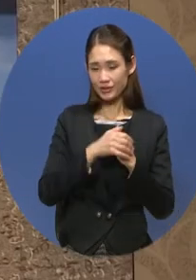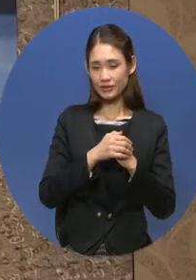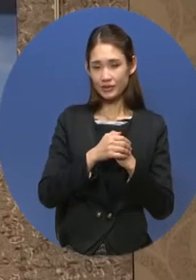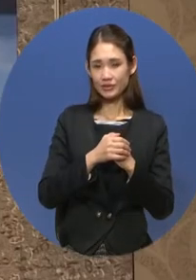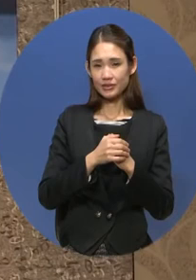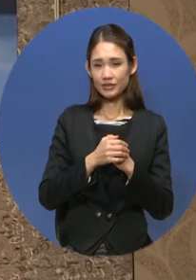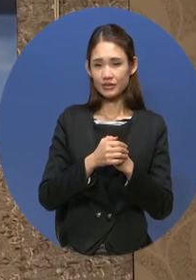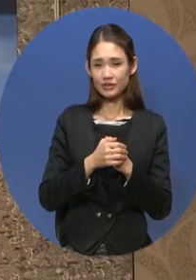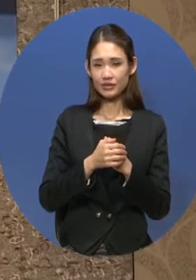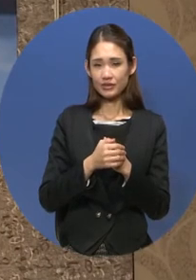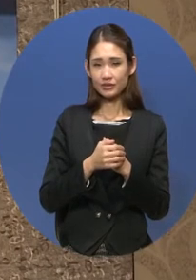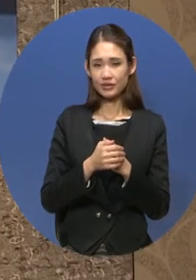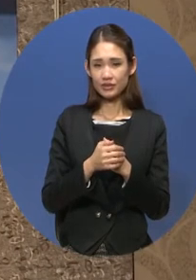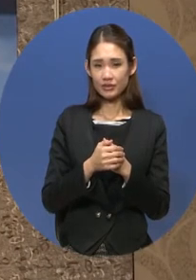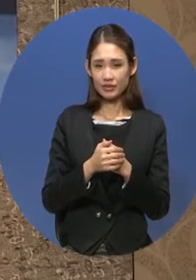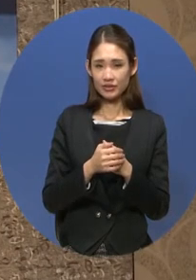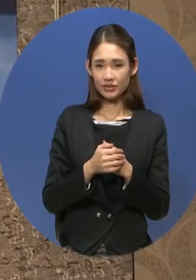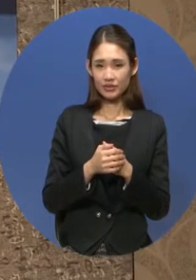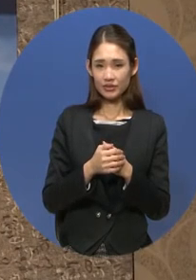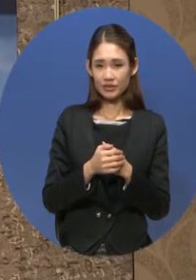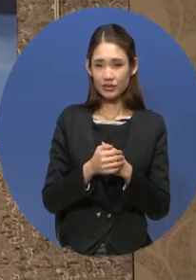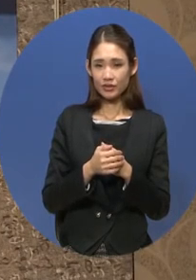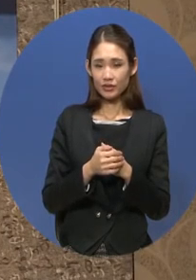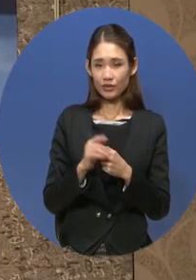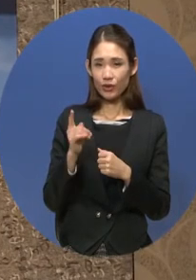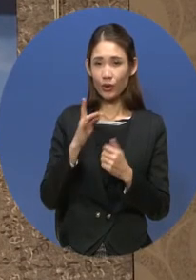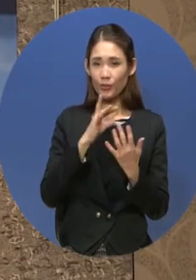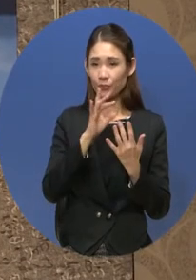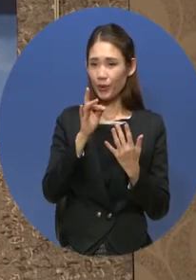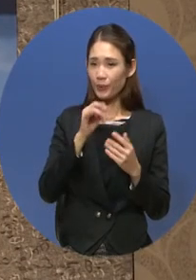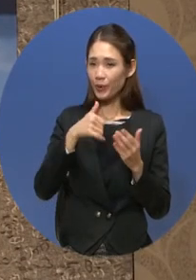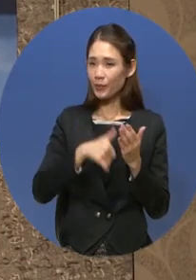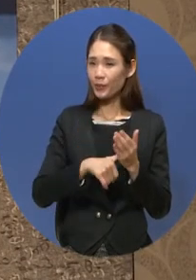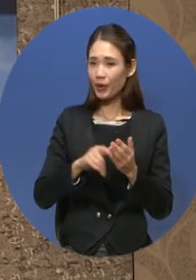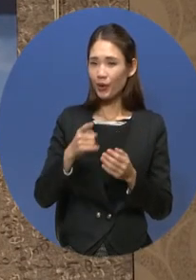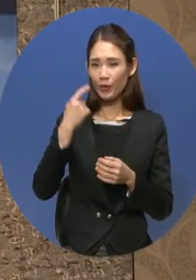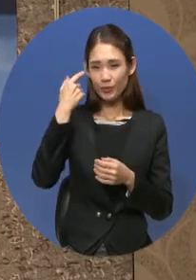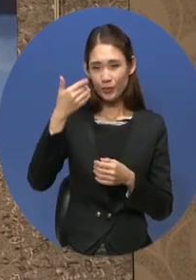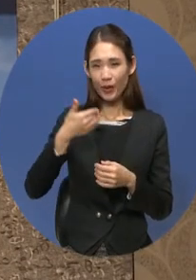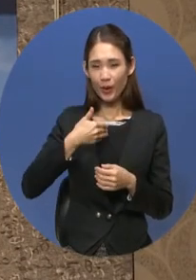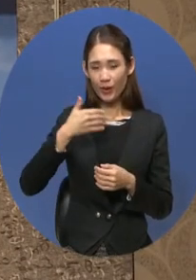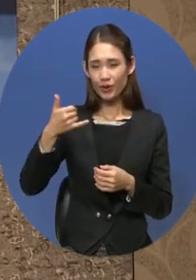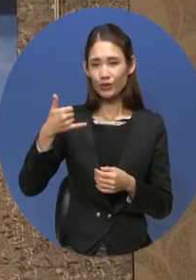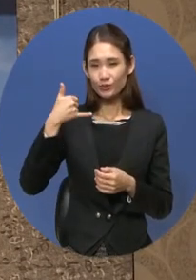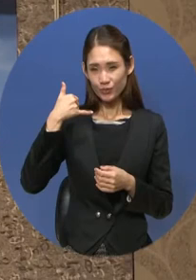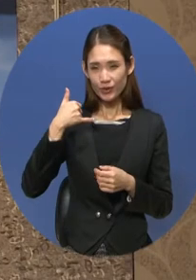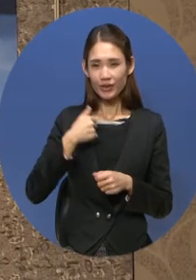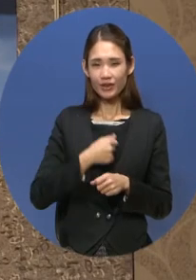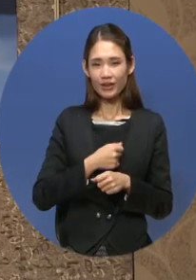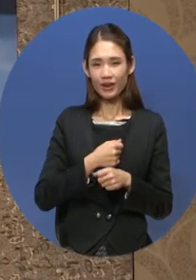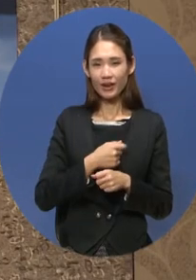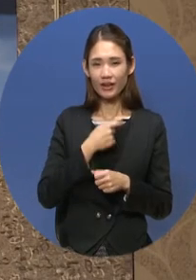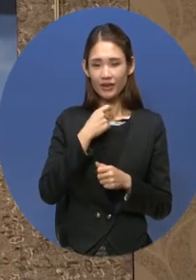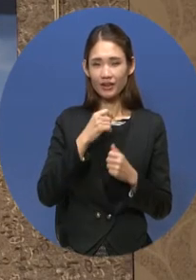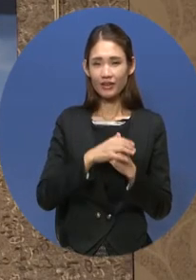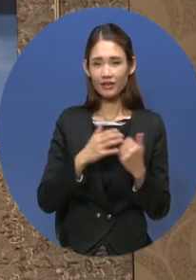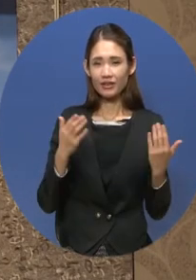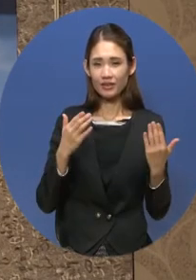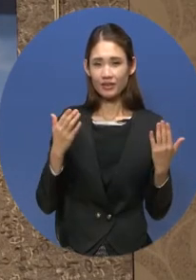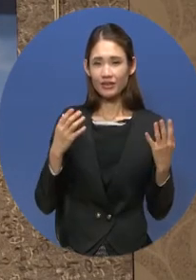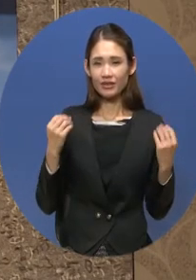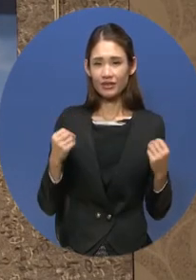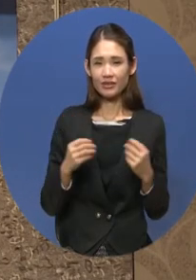투표권이 생겼다. 선생님, 이렇게 그 어디를 뽑으면 되냐? 이렇게 질문을 하는 이제 그런 일이